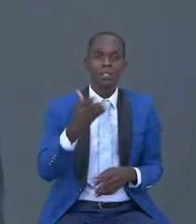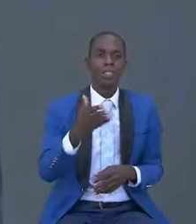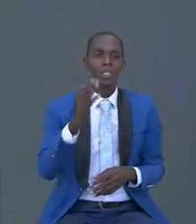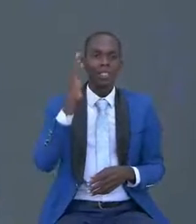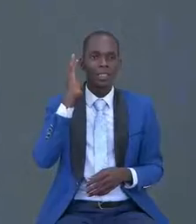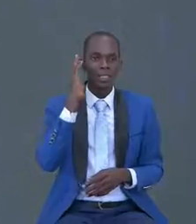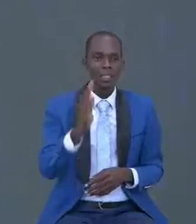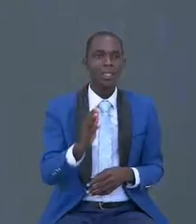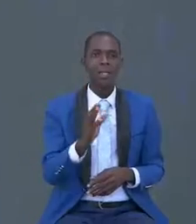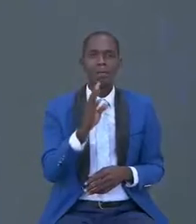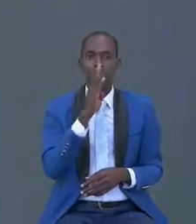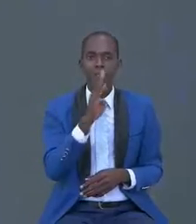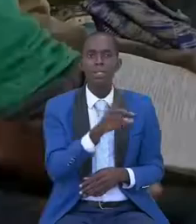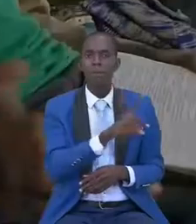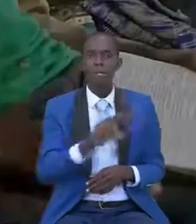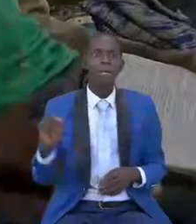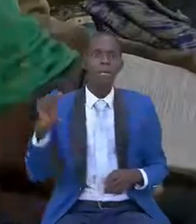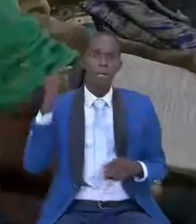Il n'y aura pas de faim.